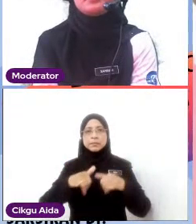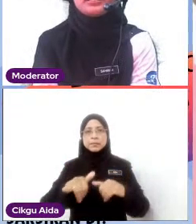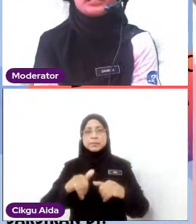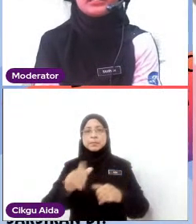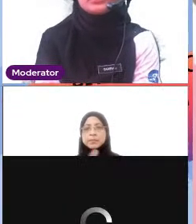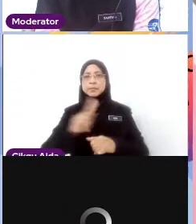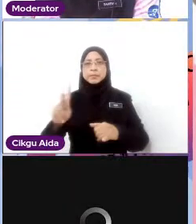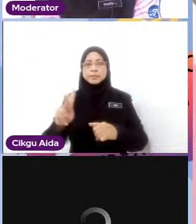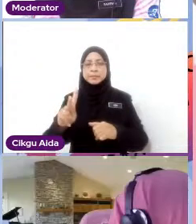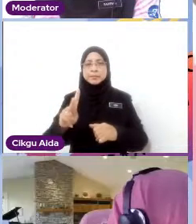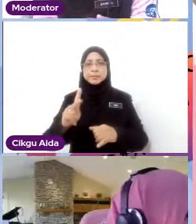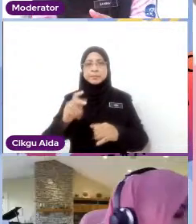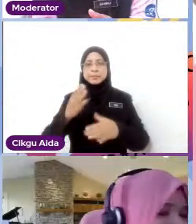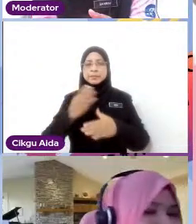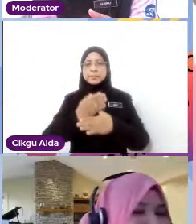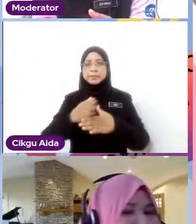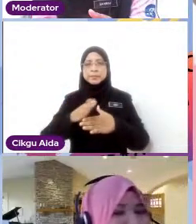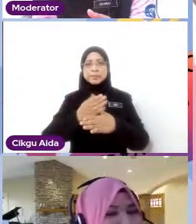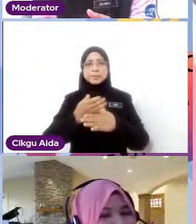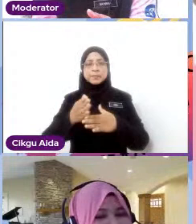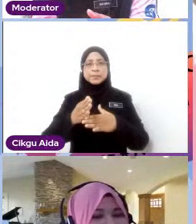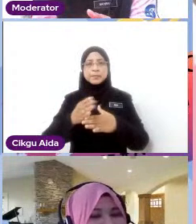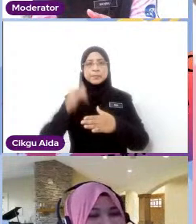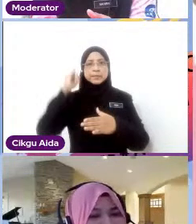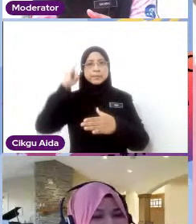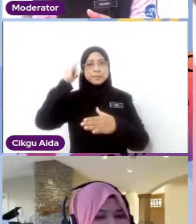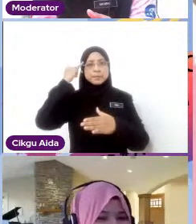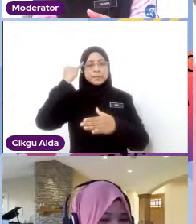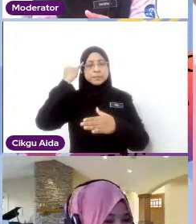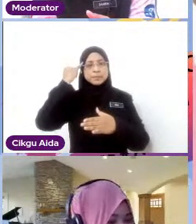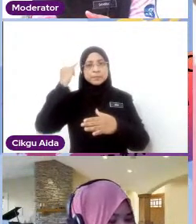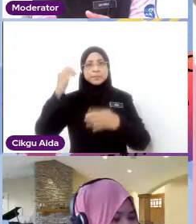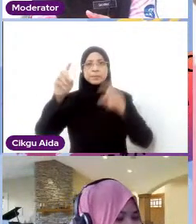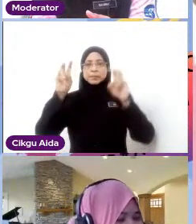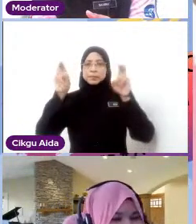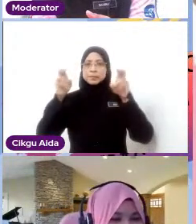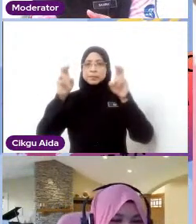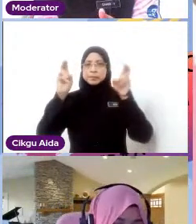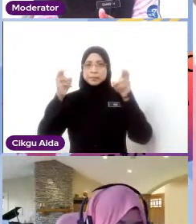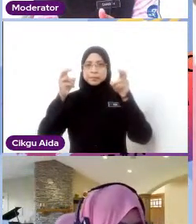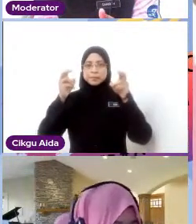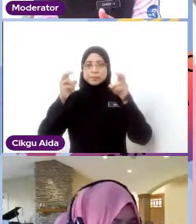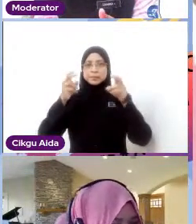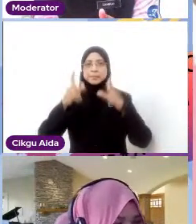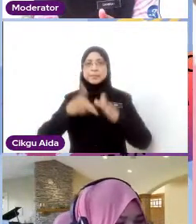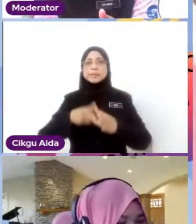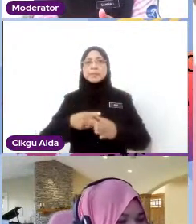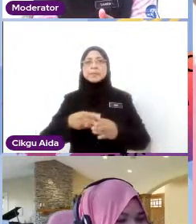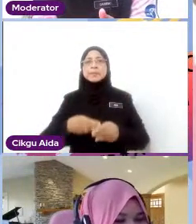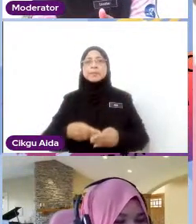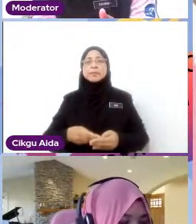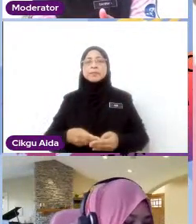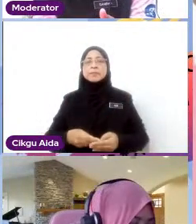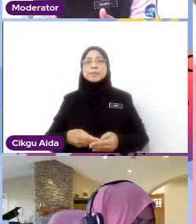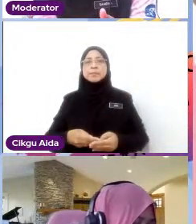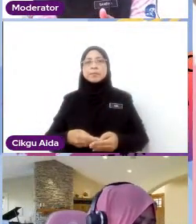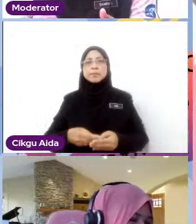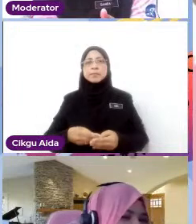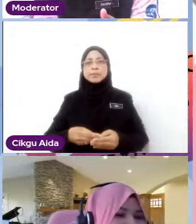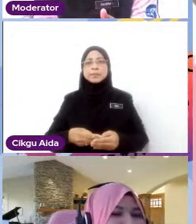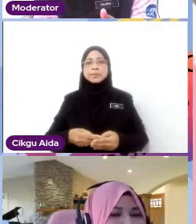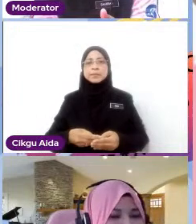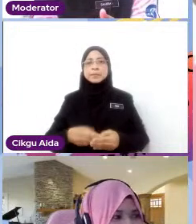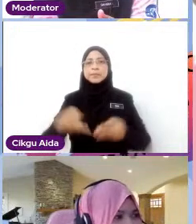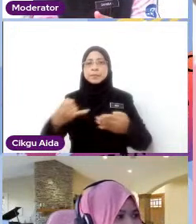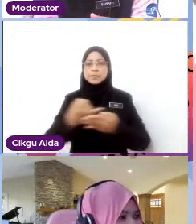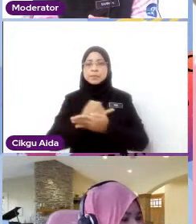kita ikuti perkongsian webinar kita pada hari ini yang bertajuk Pendedahan Inovasi Mesra MBK